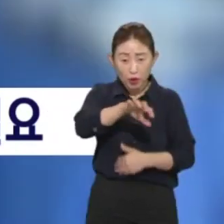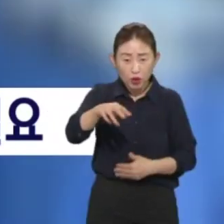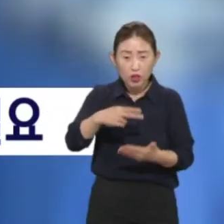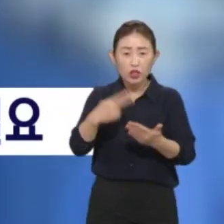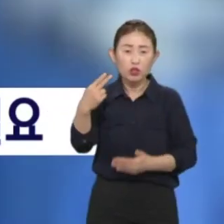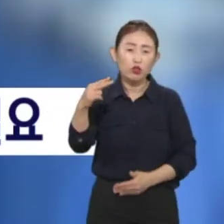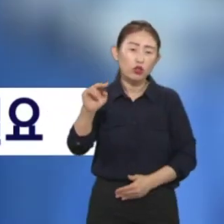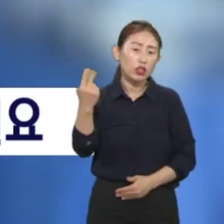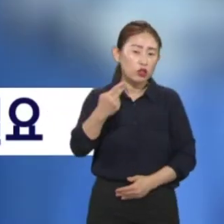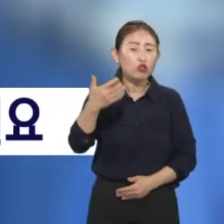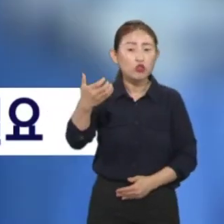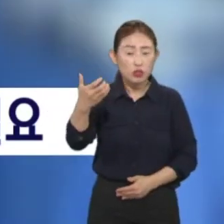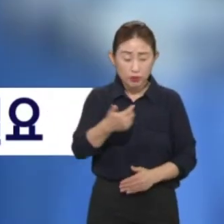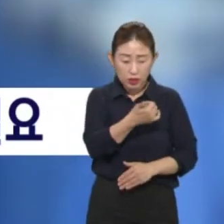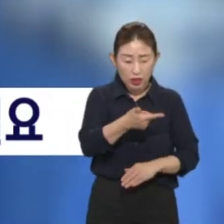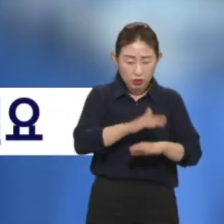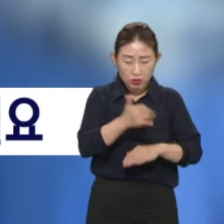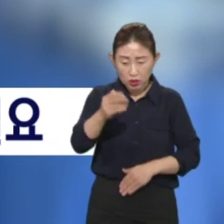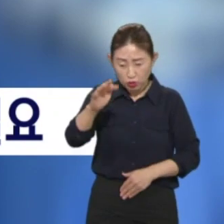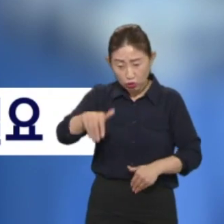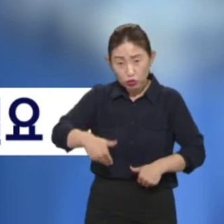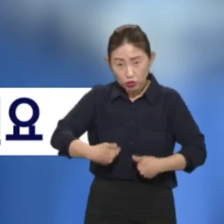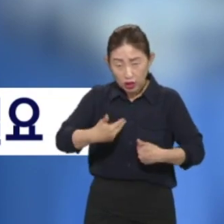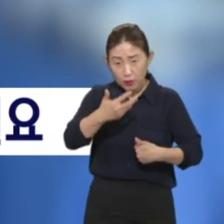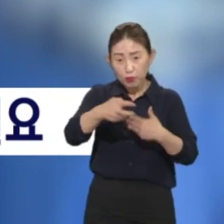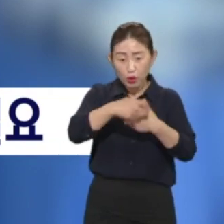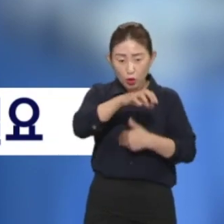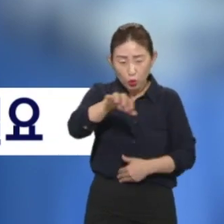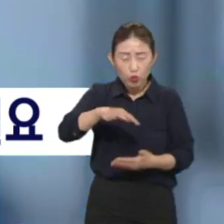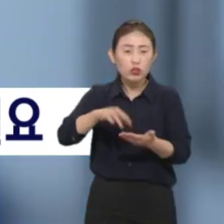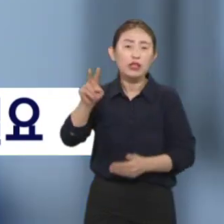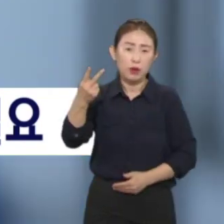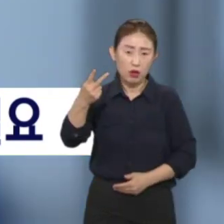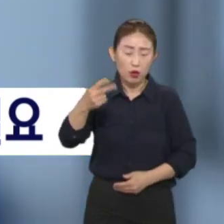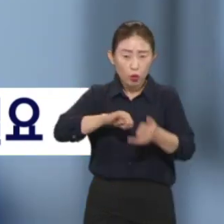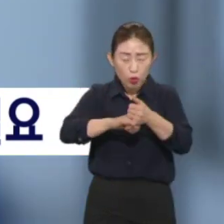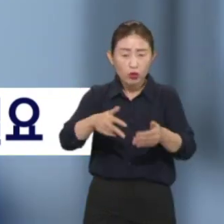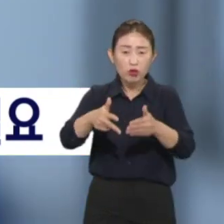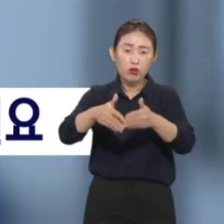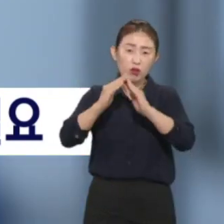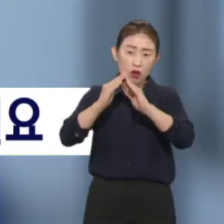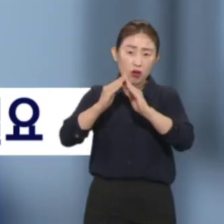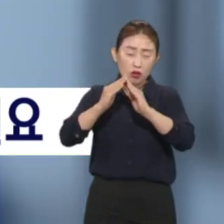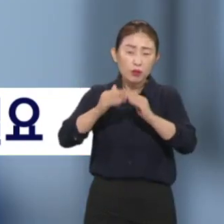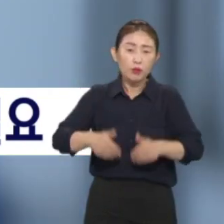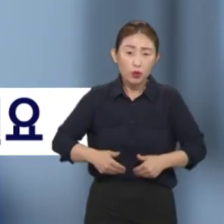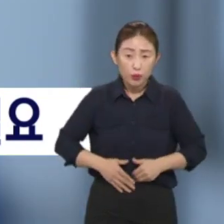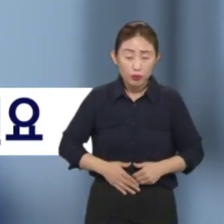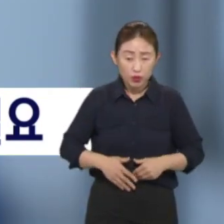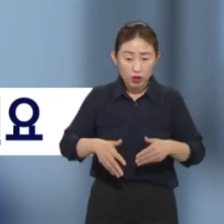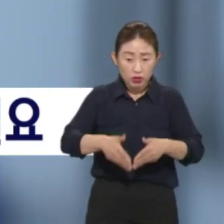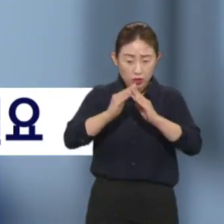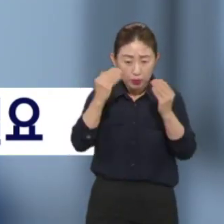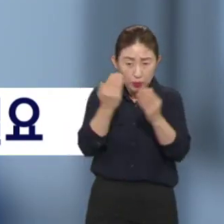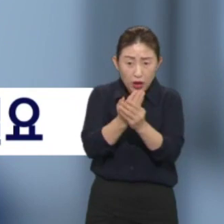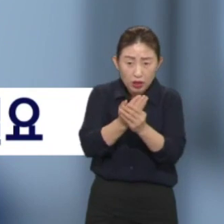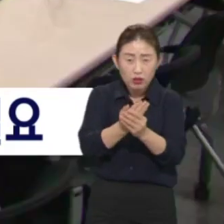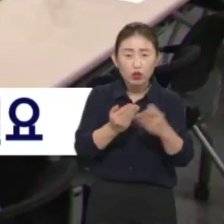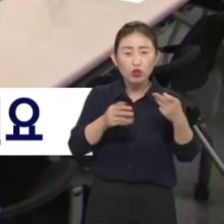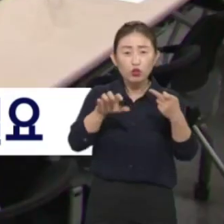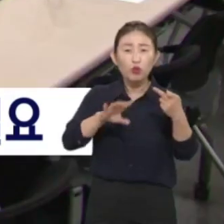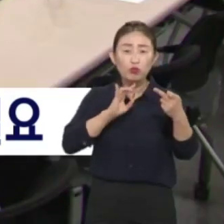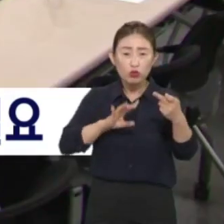곳. 대전과 세종, 충남 지역만 해도 200여 곳에 달하지만 설치가 완료된 병원은 12곳에